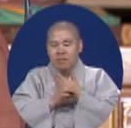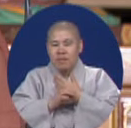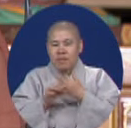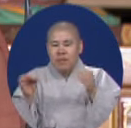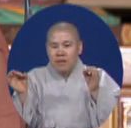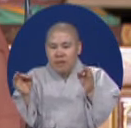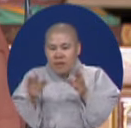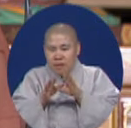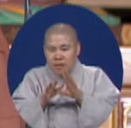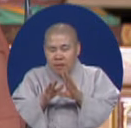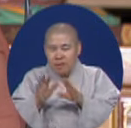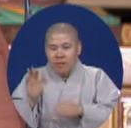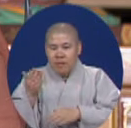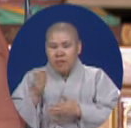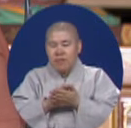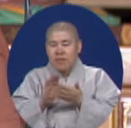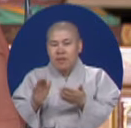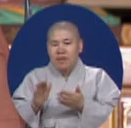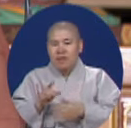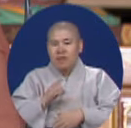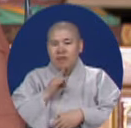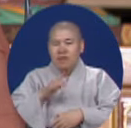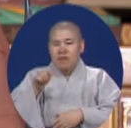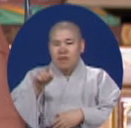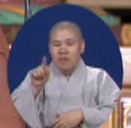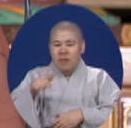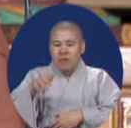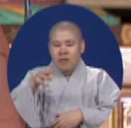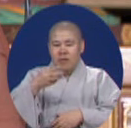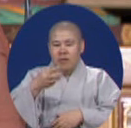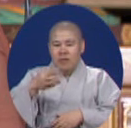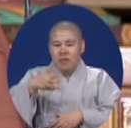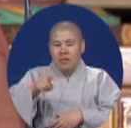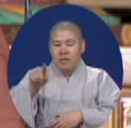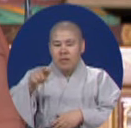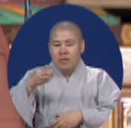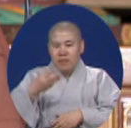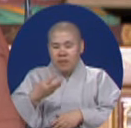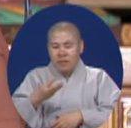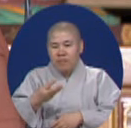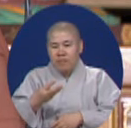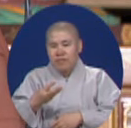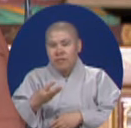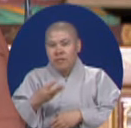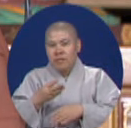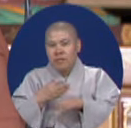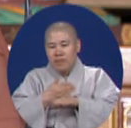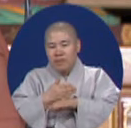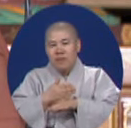버려요. 그래서 오로지 그 각찰이 더딜까를 염려하라.